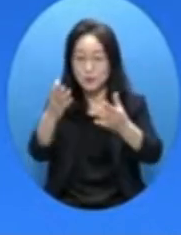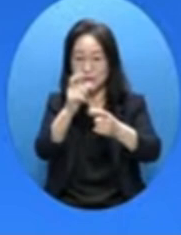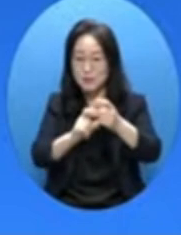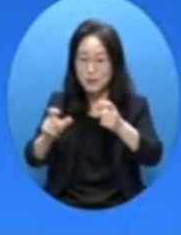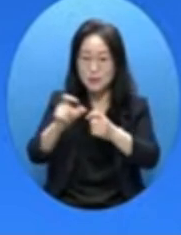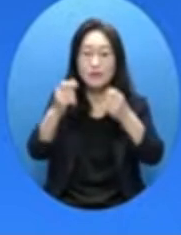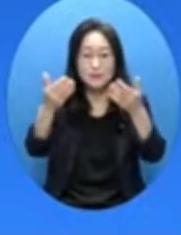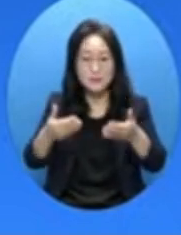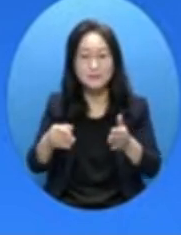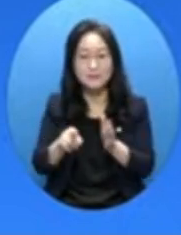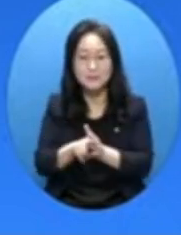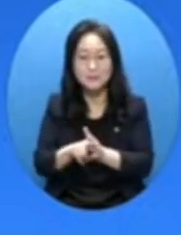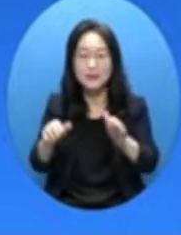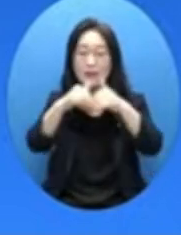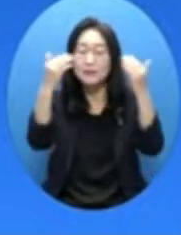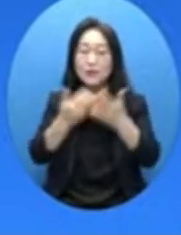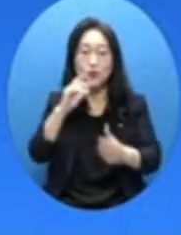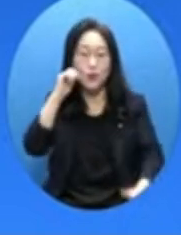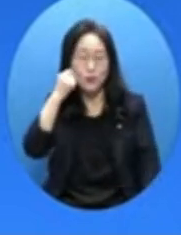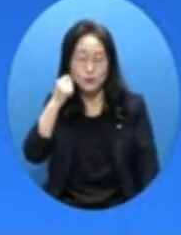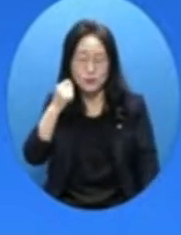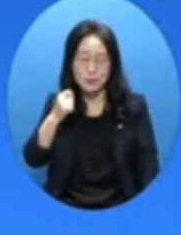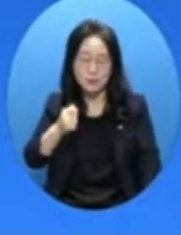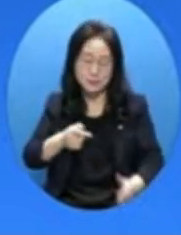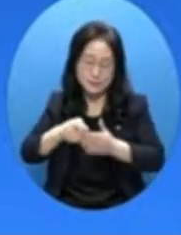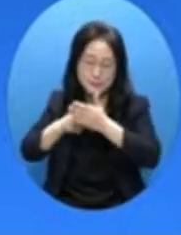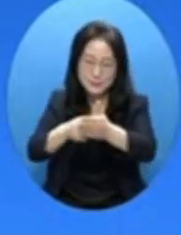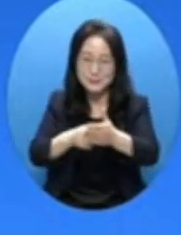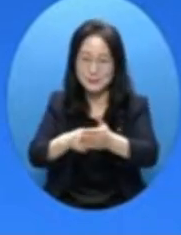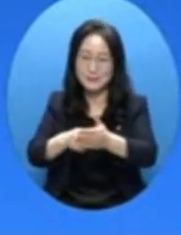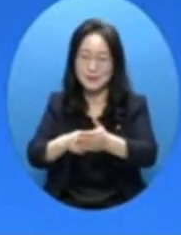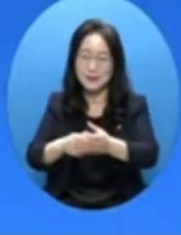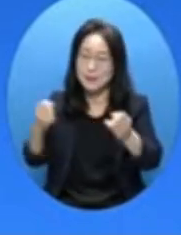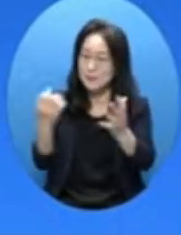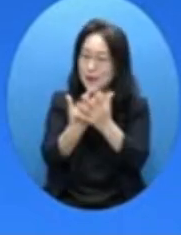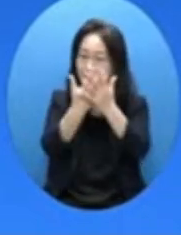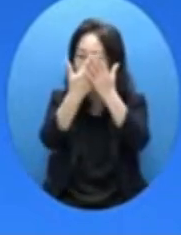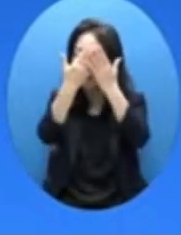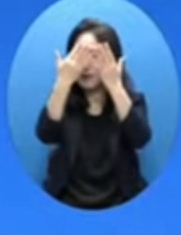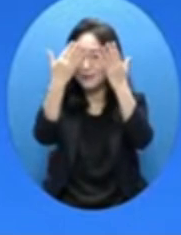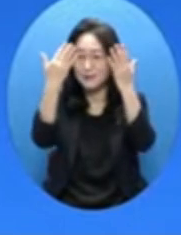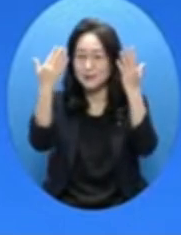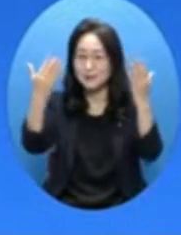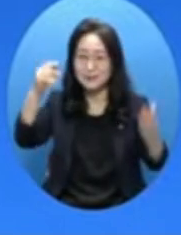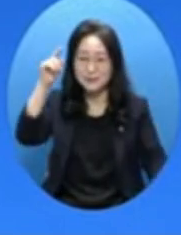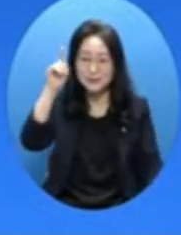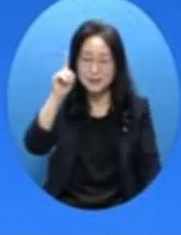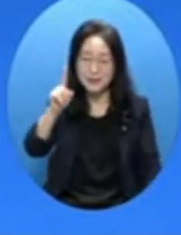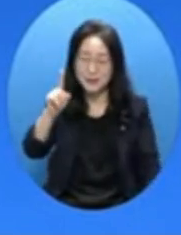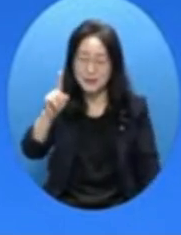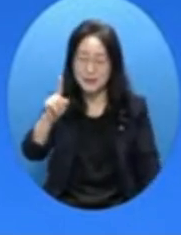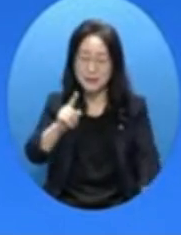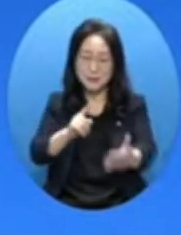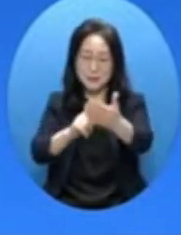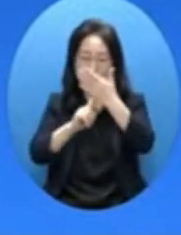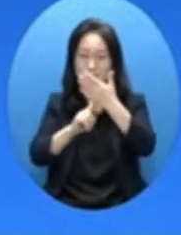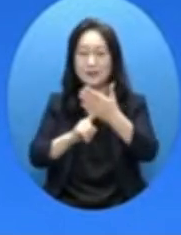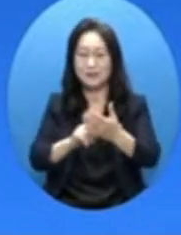것입니다. 모든 어둠이 걷혀나가고 우리에게 밝은 내일이 펼쳐지게 될